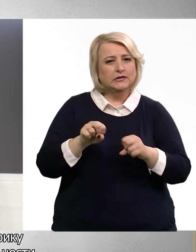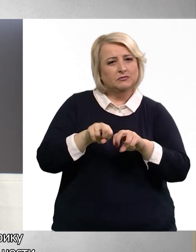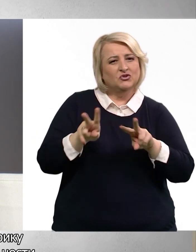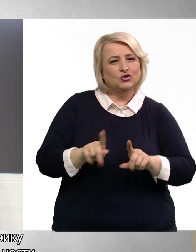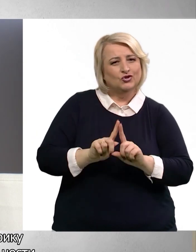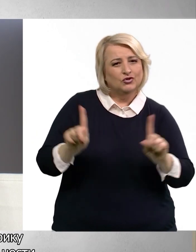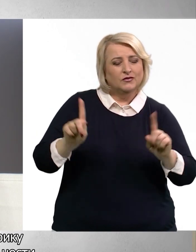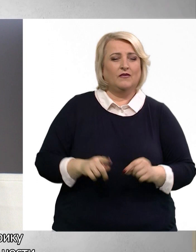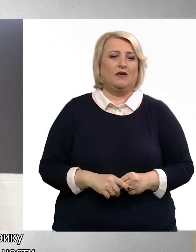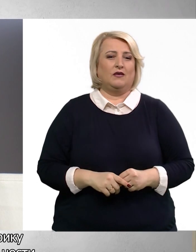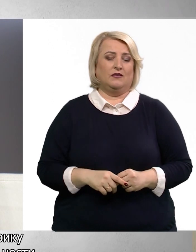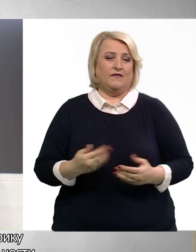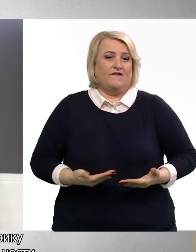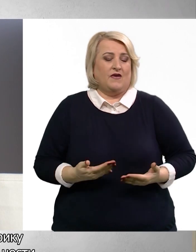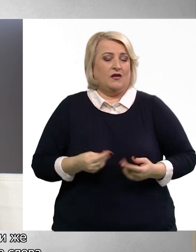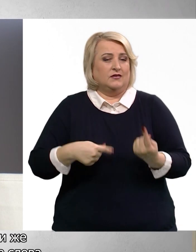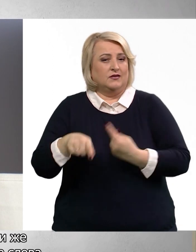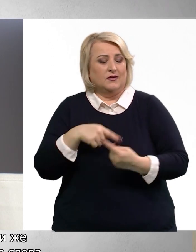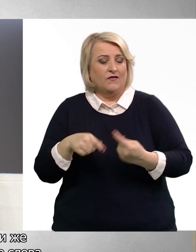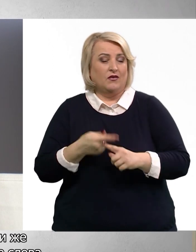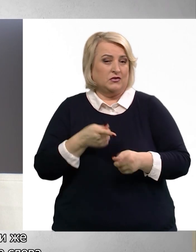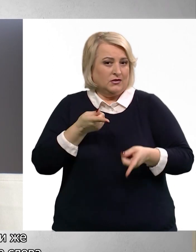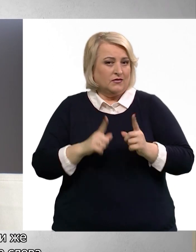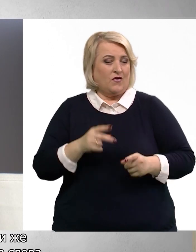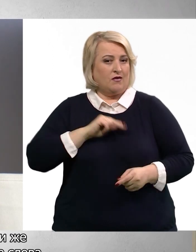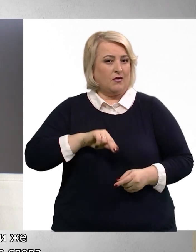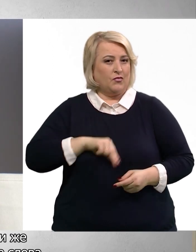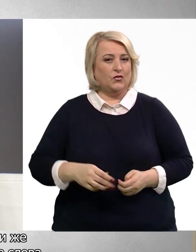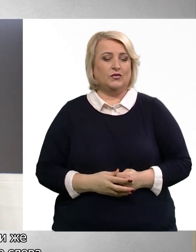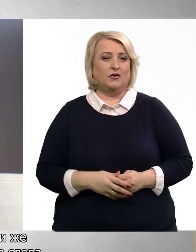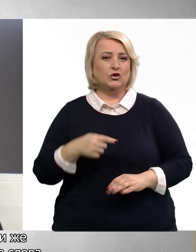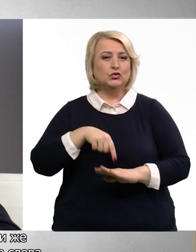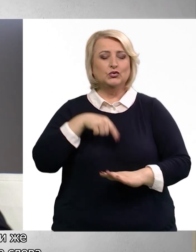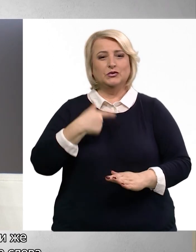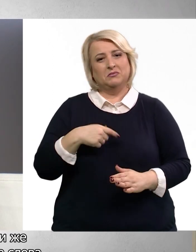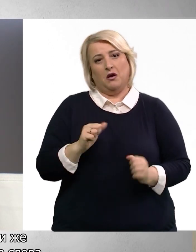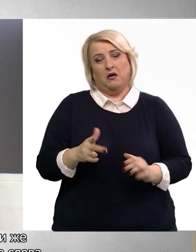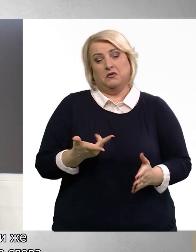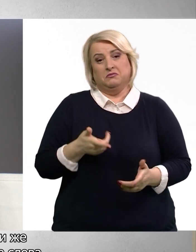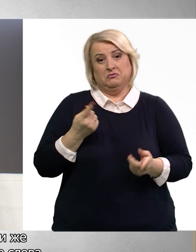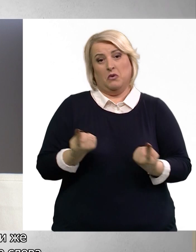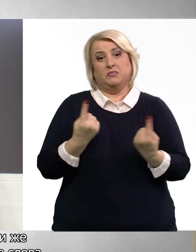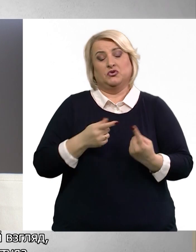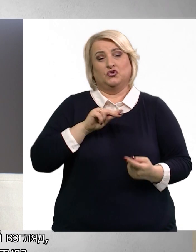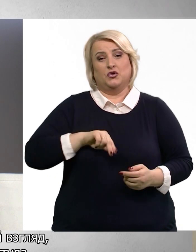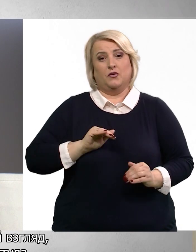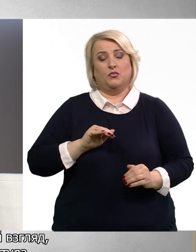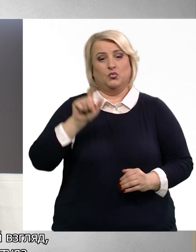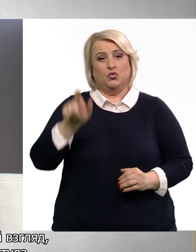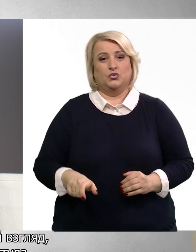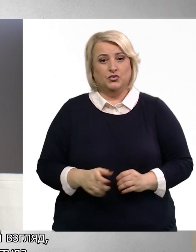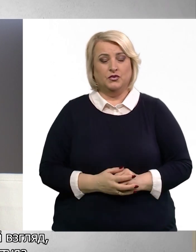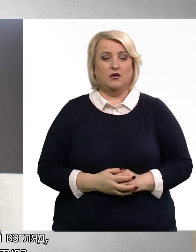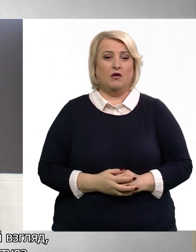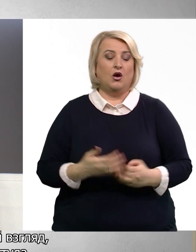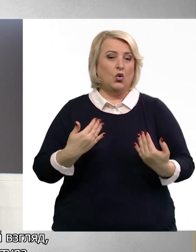specificurile vieții antreprenoriale, funcțiile reale. Da, el se simte ca un angajat în tot sensul cuvântului și